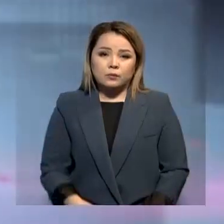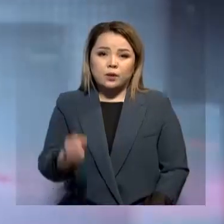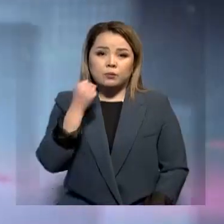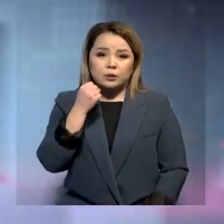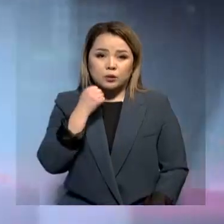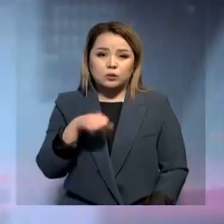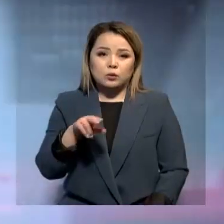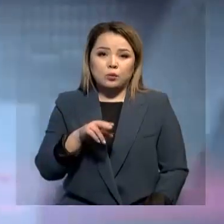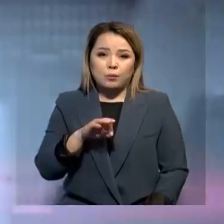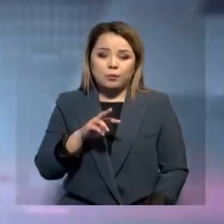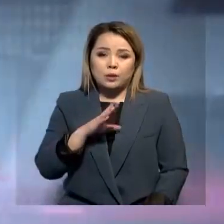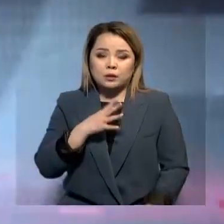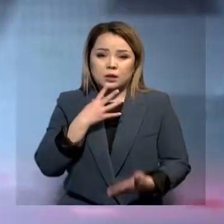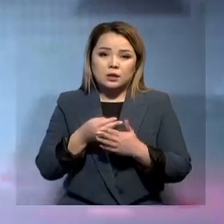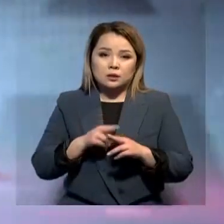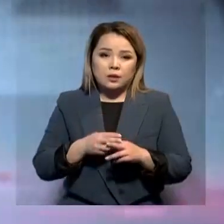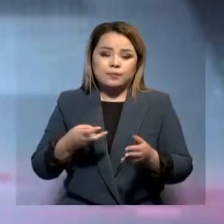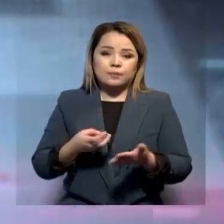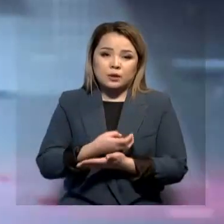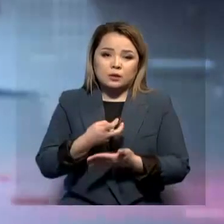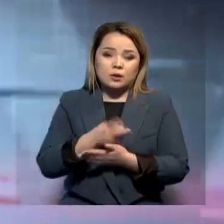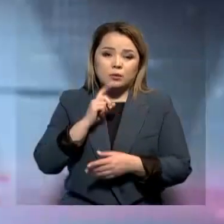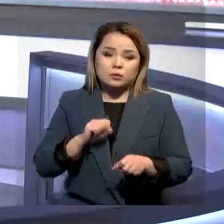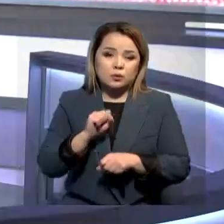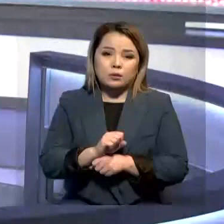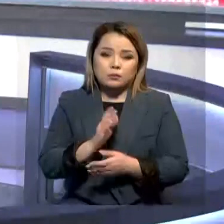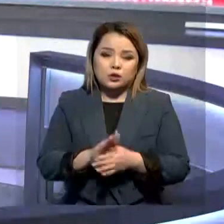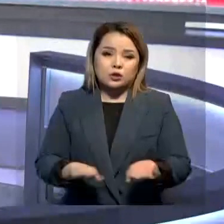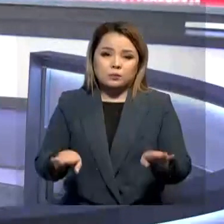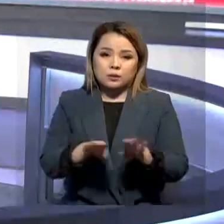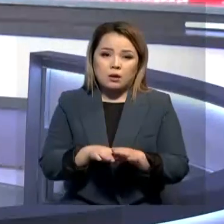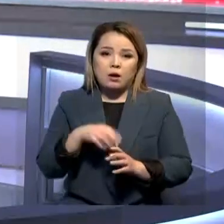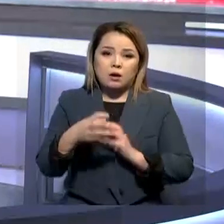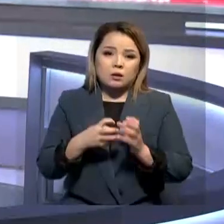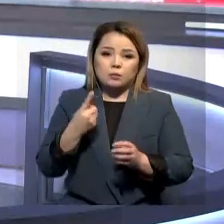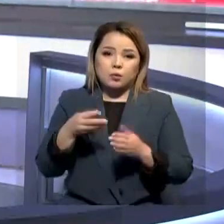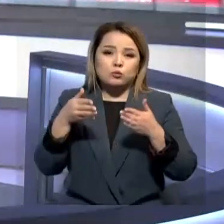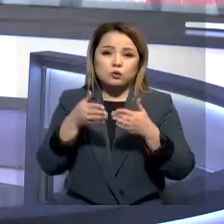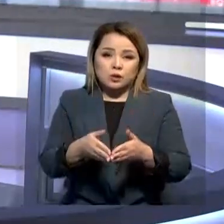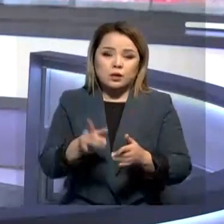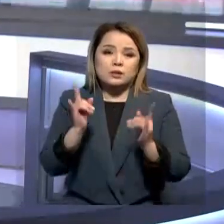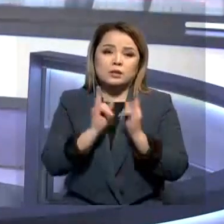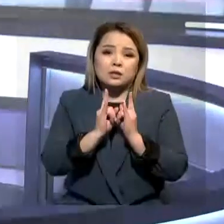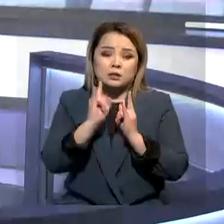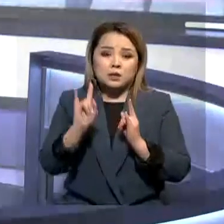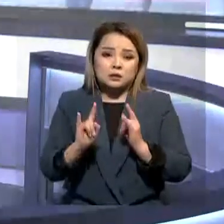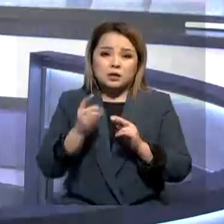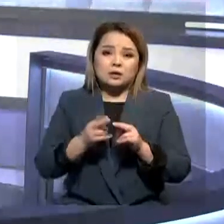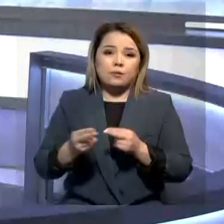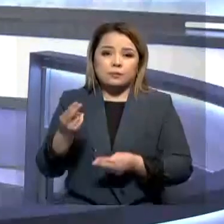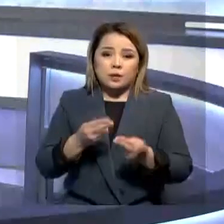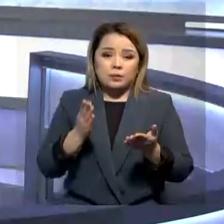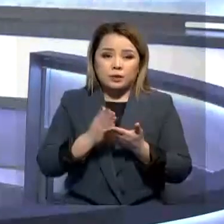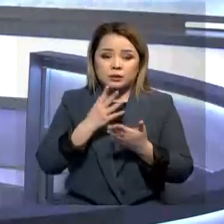Мәскеуде дом бұғып тұр. Қызыл алаңдағы сырғанақтар жабылып қалды. Әлемнің бір бұрышында терезеге аяз өрнек салса,